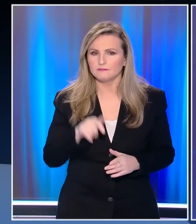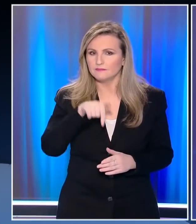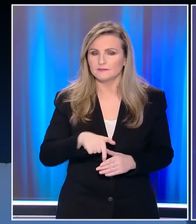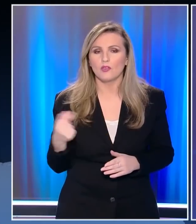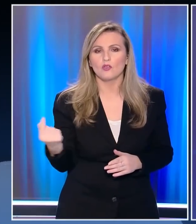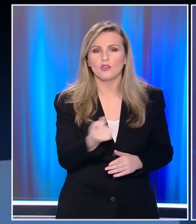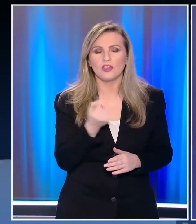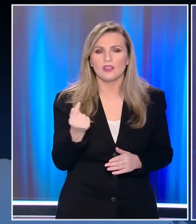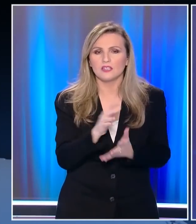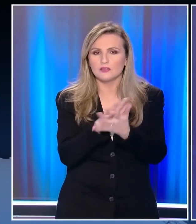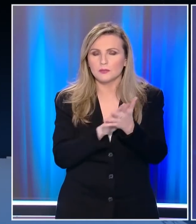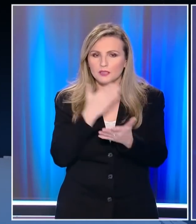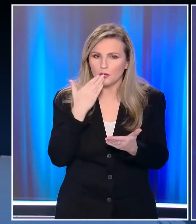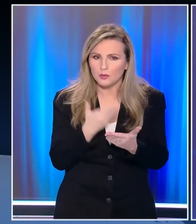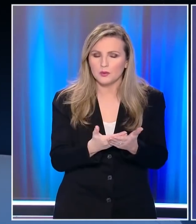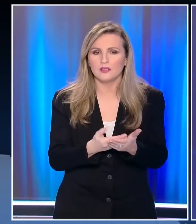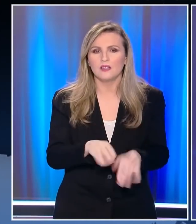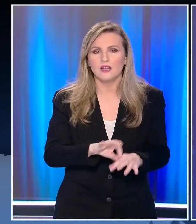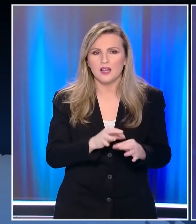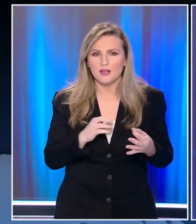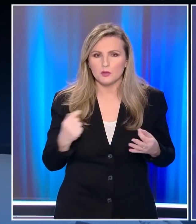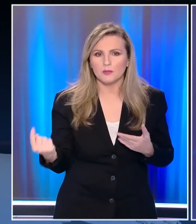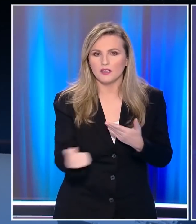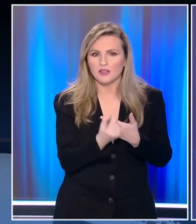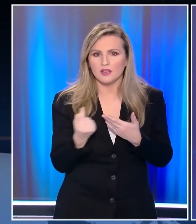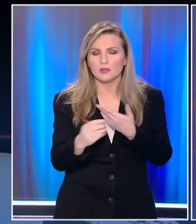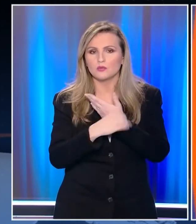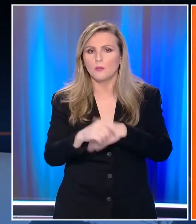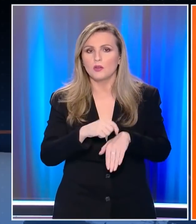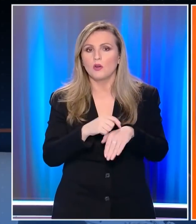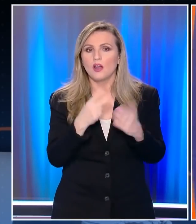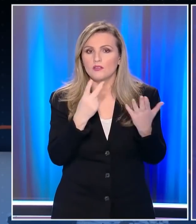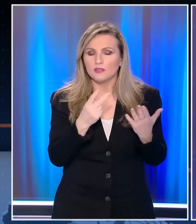Στο σημείο αυτό, το δελτίο μας ολοκληρώθηκε. Όλη η επικαιρότητα αναλυτικά στο